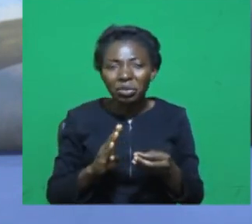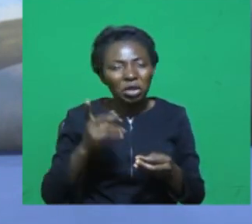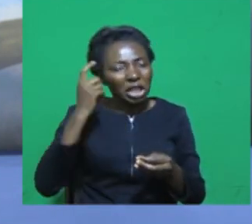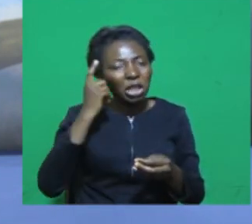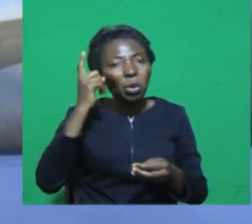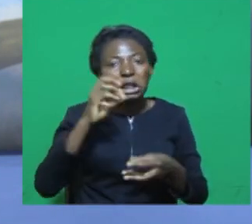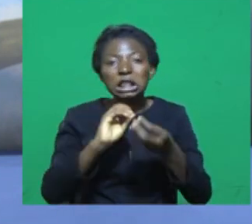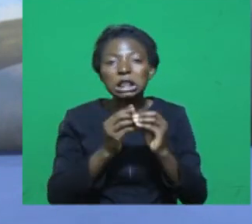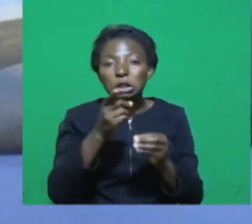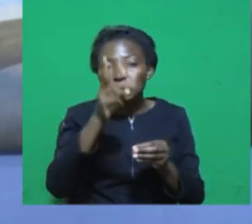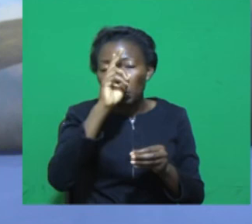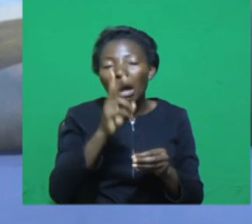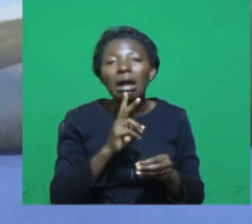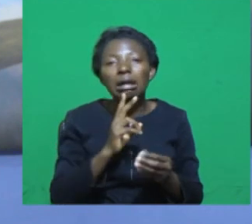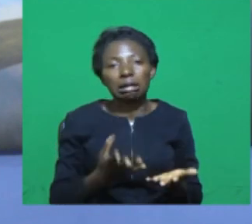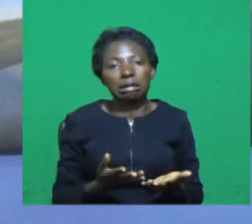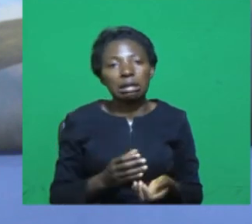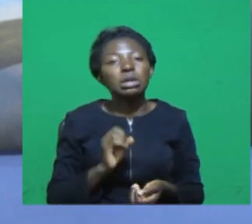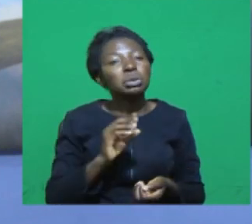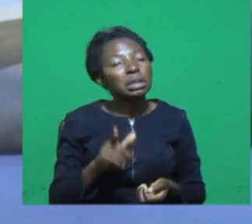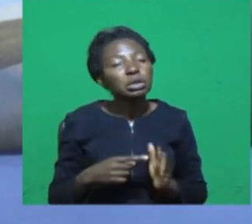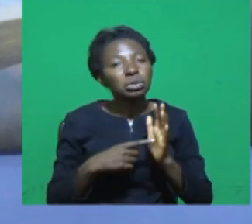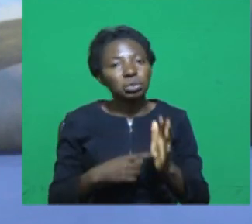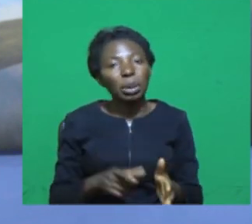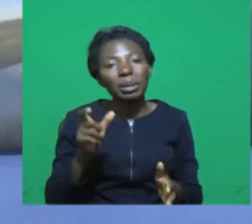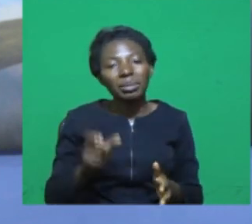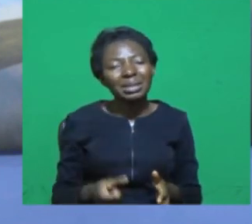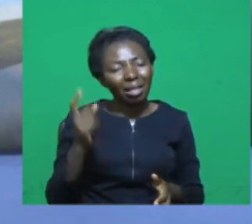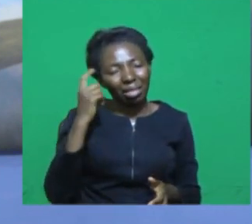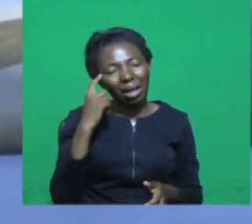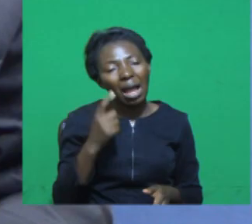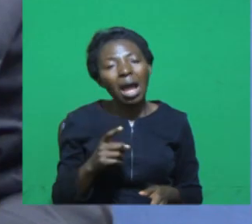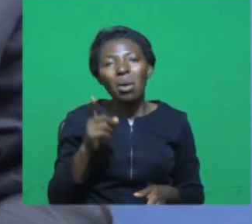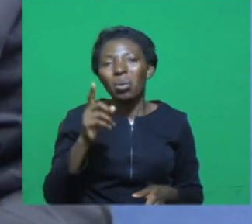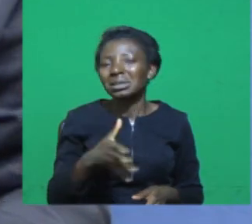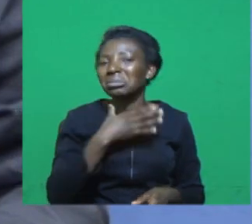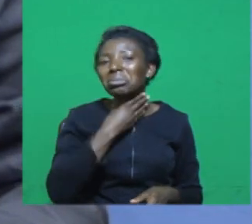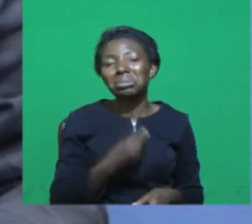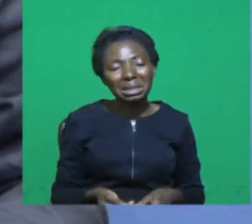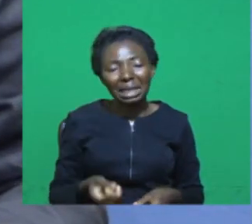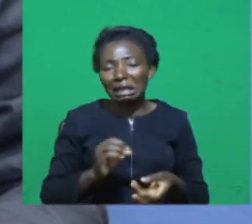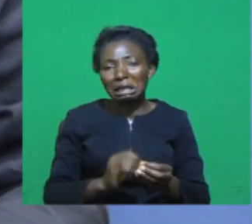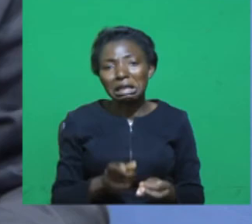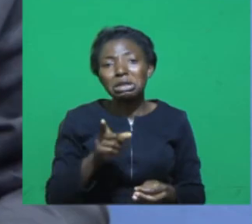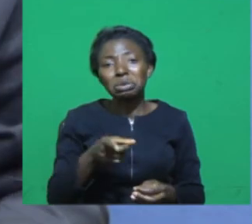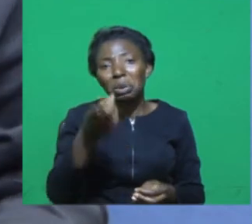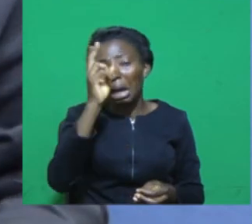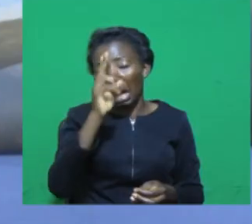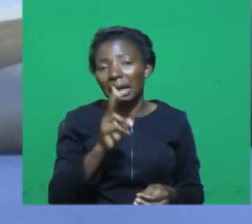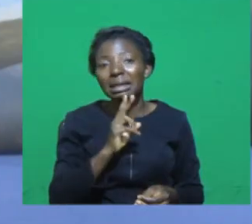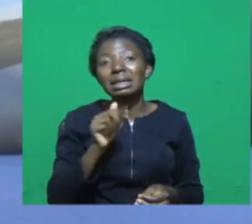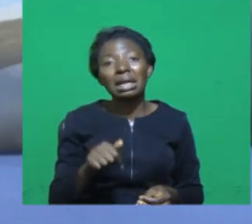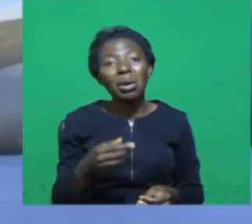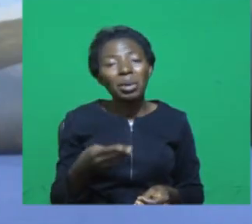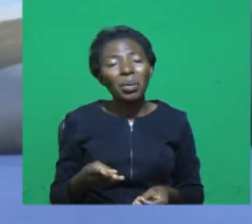patinoshandiswa munharaunda yedu riri kunoburitsa pfungwa yemunhu ari kuona kunge Mwari akasirira. Saka ndo panozokaruka pane